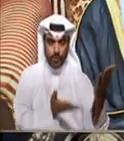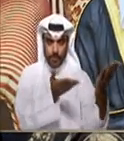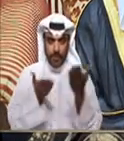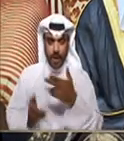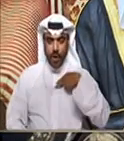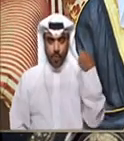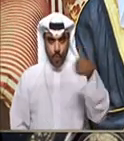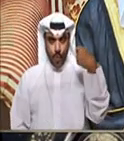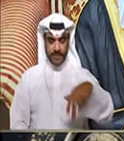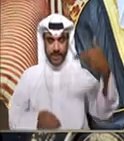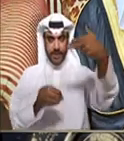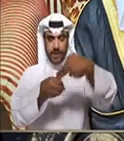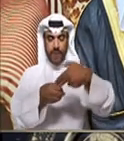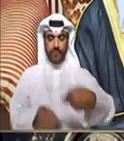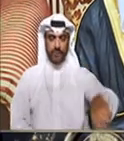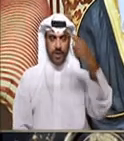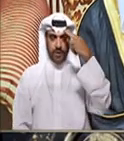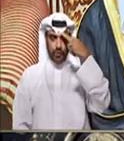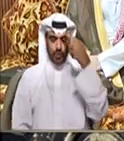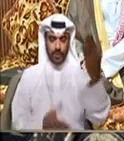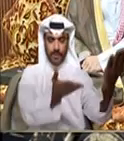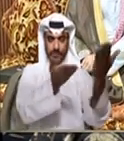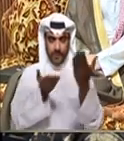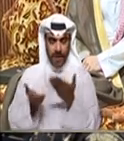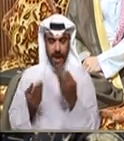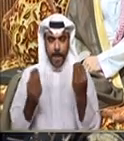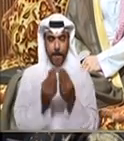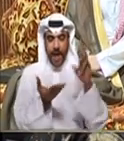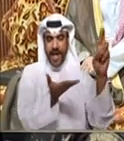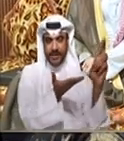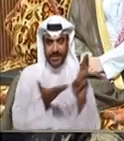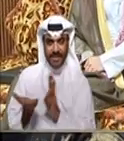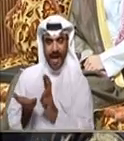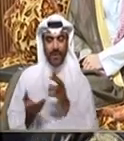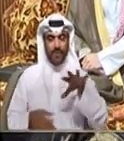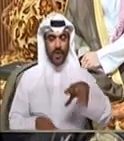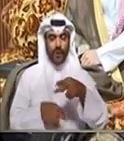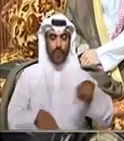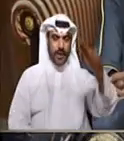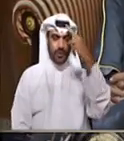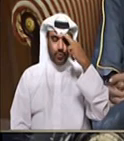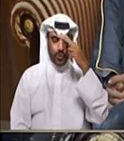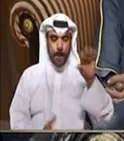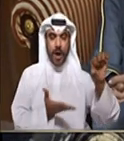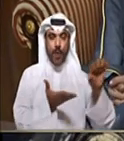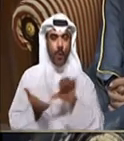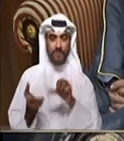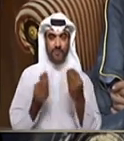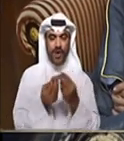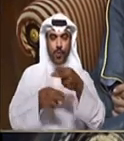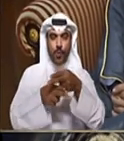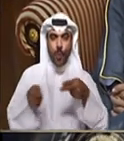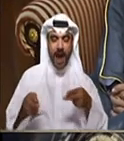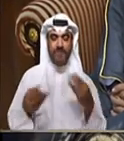وزير الدولة لشؤون الطاقة في وزارة الطاقة والصناعة والثروة المعدنية بالمملكة العربية السعودية الشقيقة